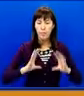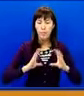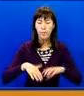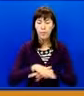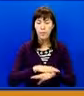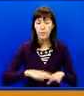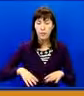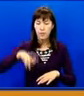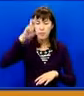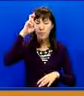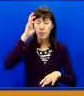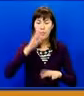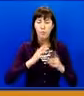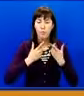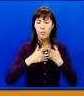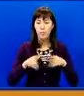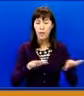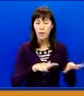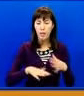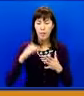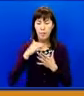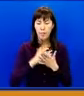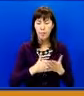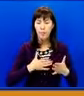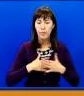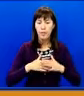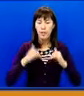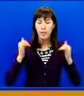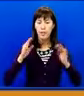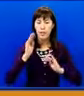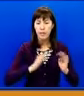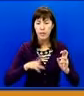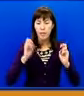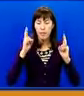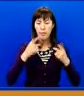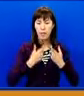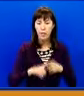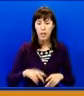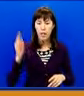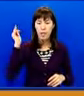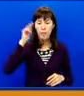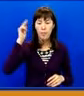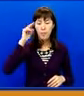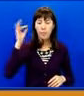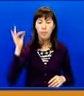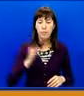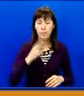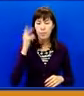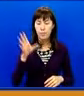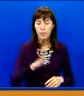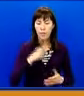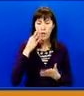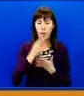международного имиджа страны, механизмы реализации программы «Рухани Жангару» в системе профессионального технического образования, а также рассмотрен